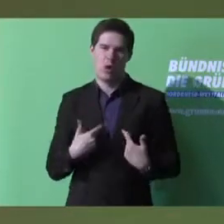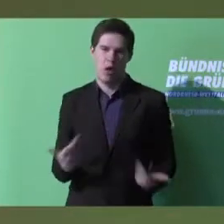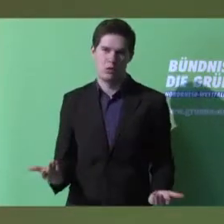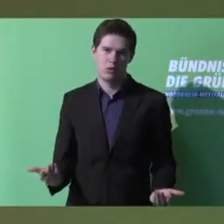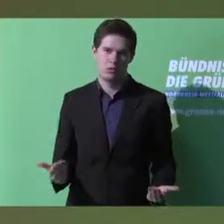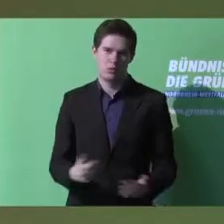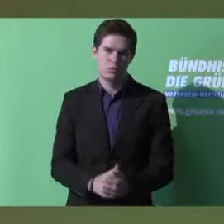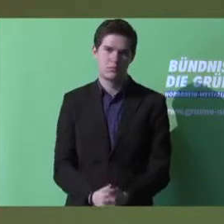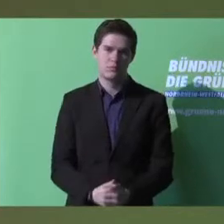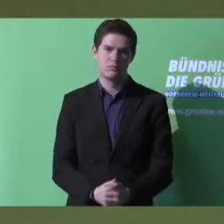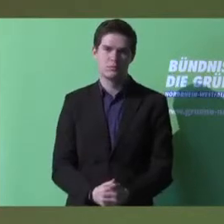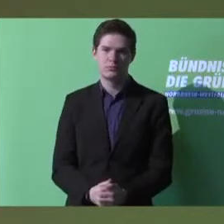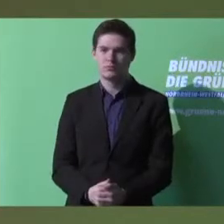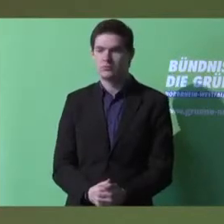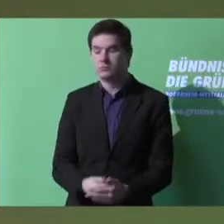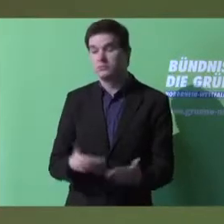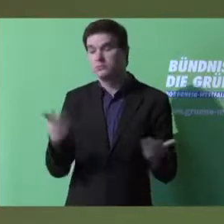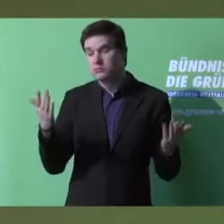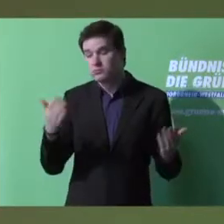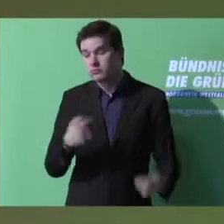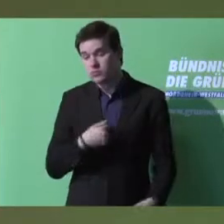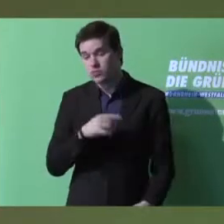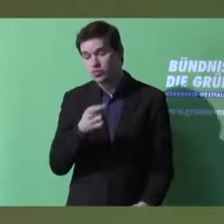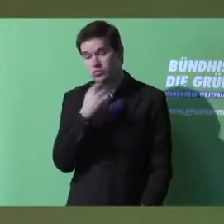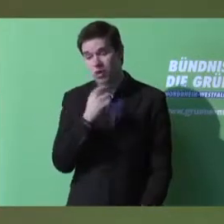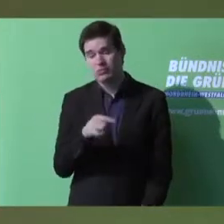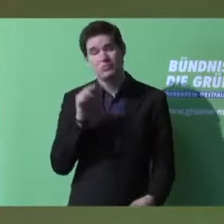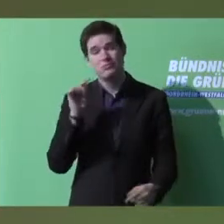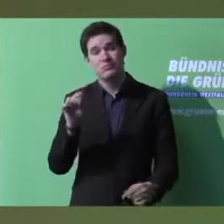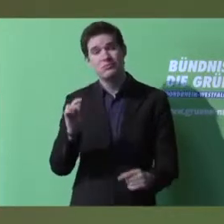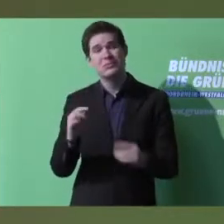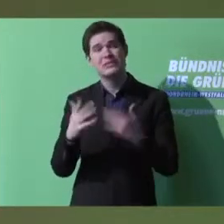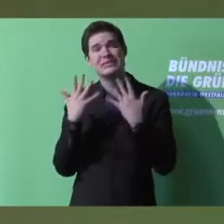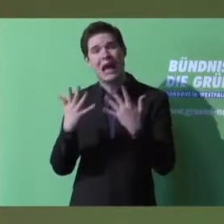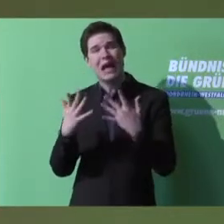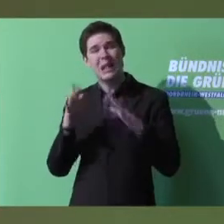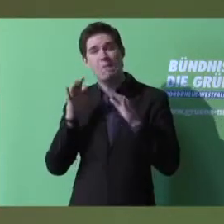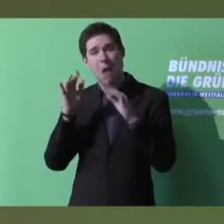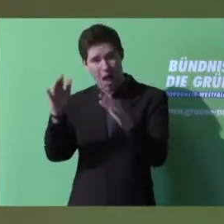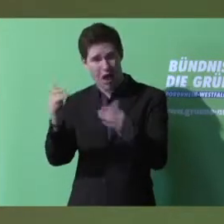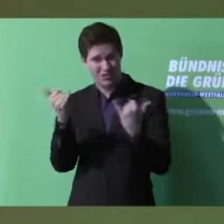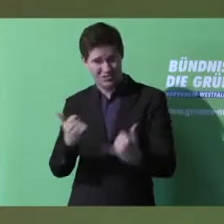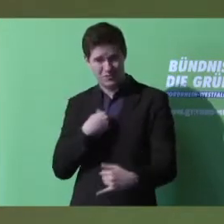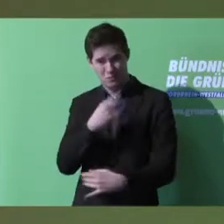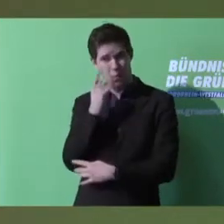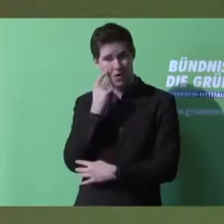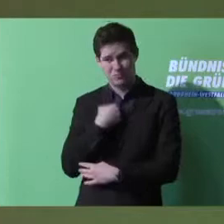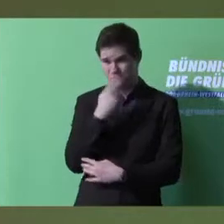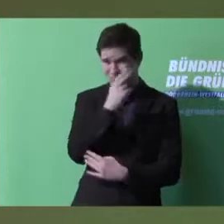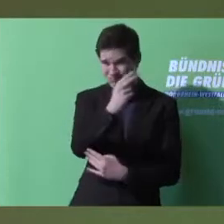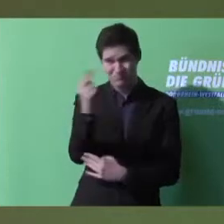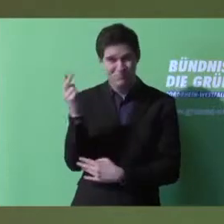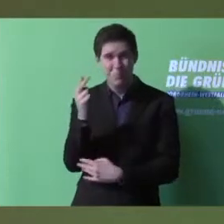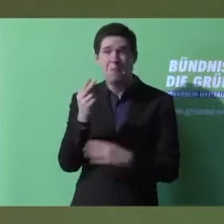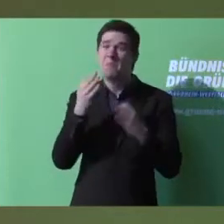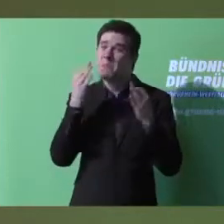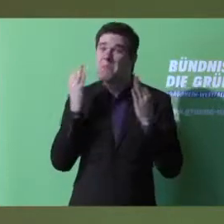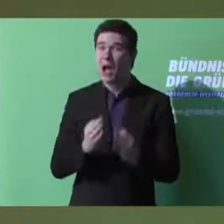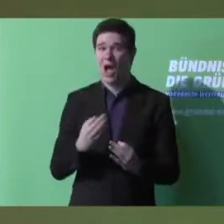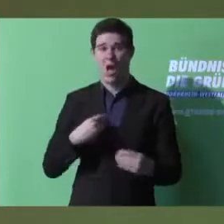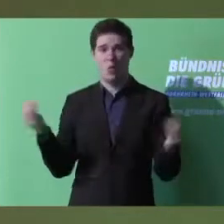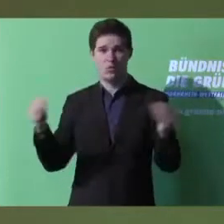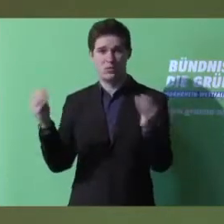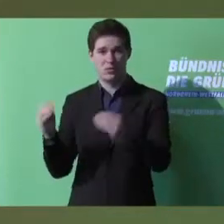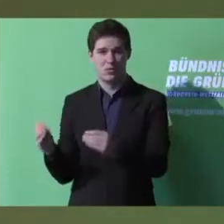ich sage euch, diese 10 Milliarden sind bitter notwendig. Und sie können nicht